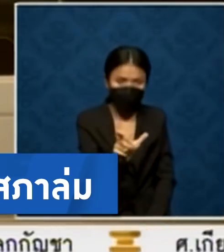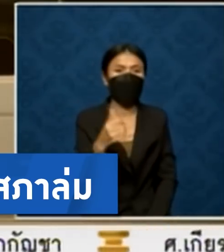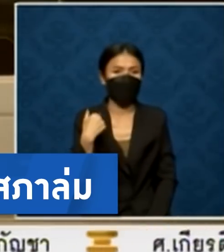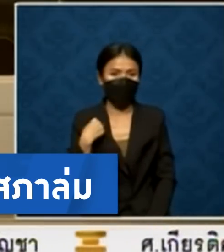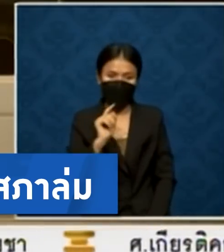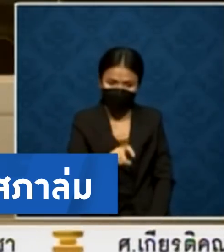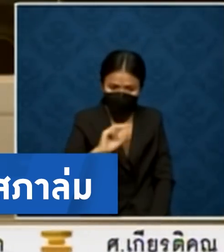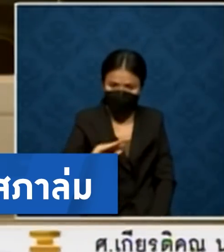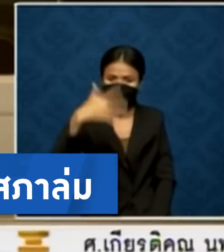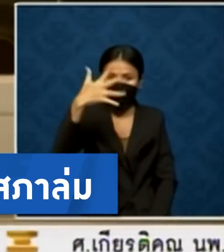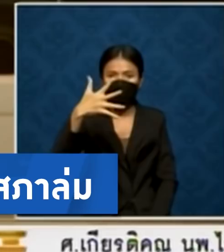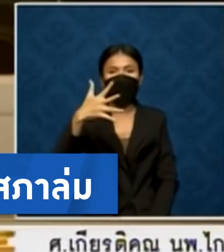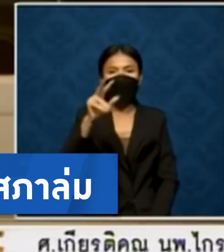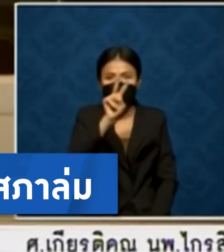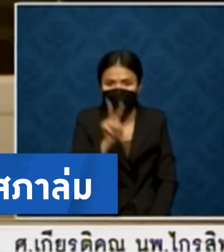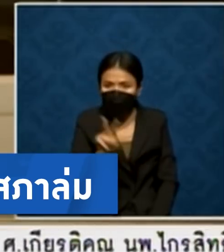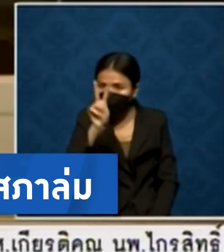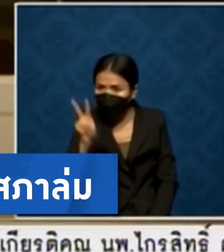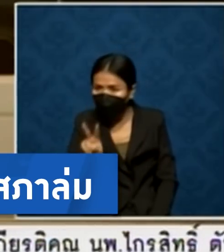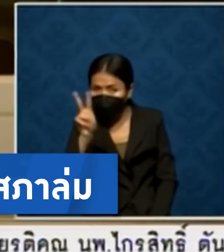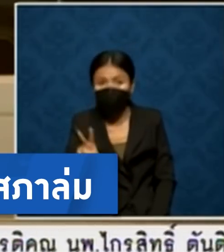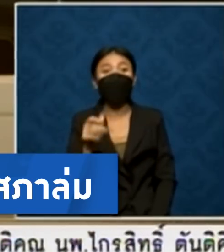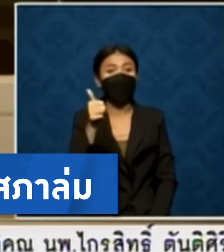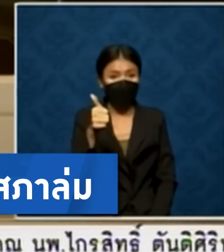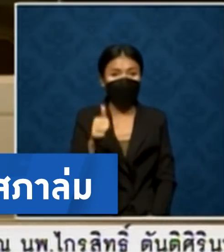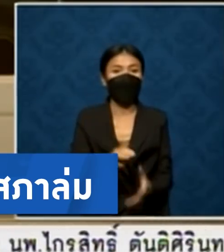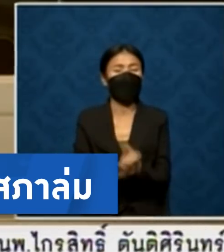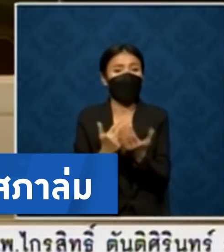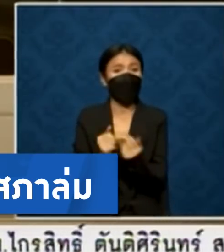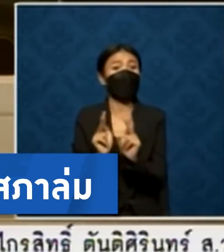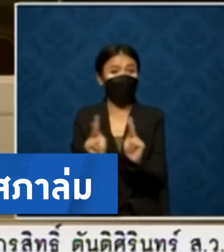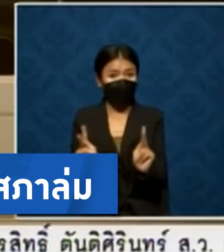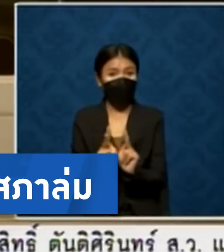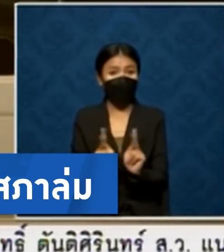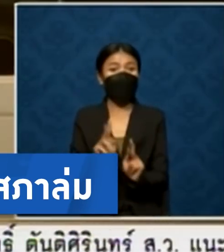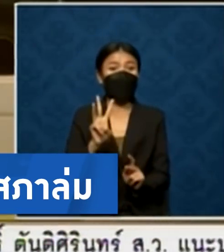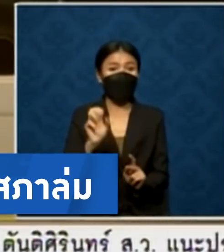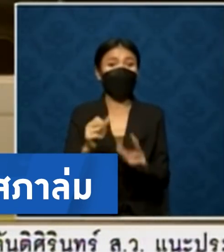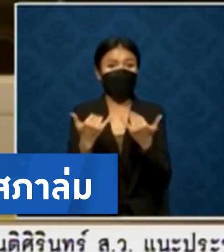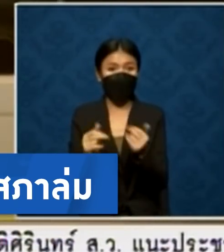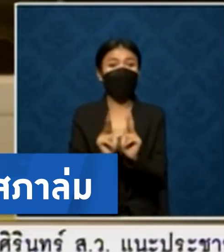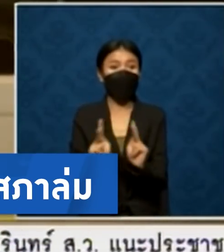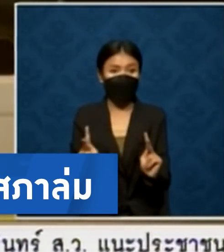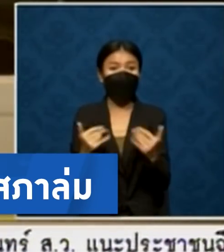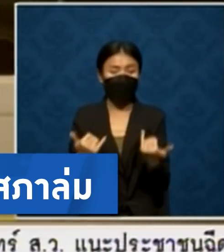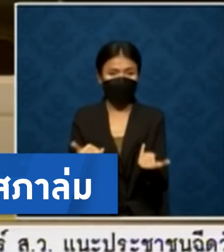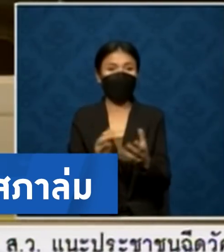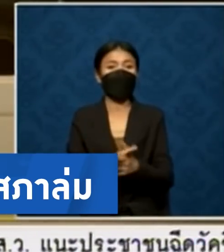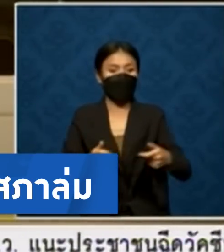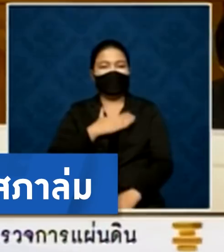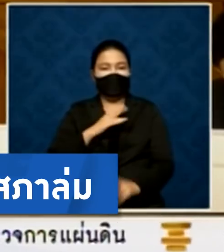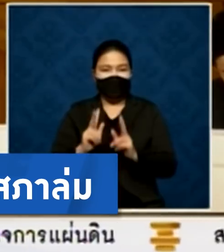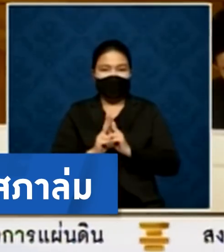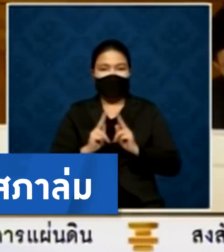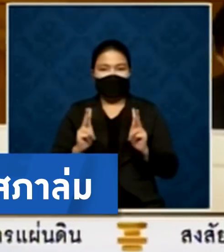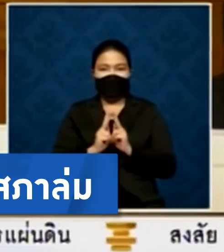คลองไทยซึ่งก็มีคุณพิเชษฐ์เชื้อเมืองพานรองประธานจะเพื่อไทยทำหน้าที่เป็นประธานนะครับก็มาที่การมีมติ